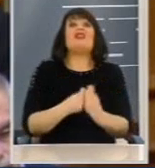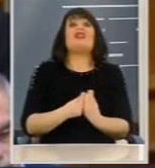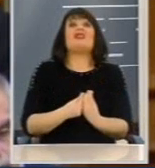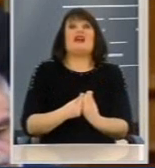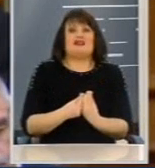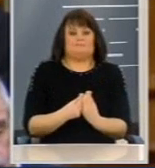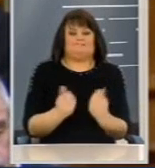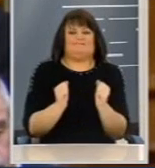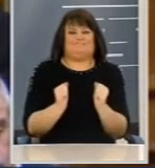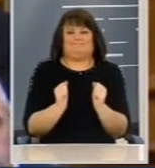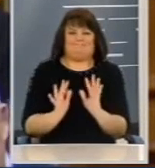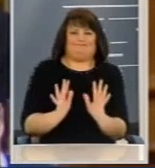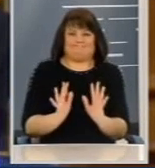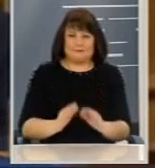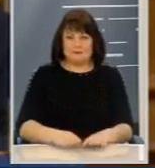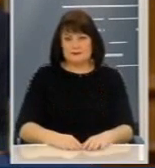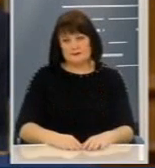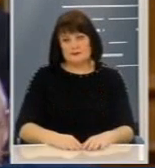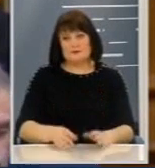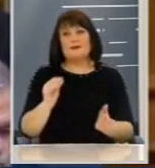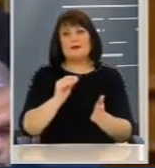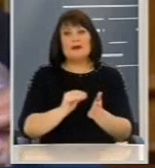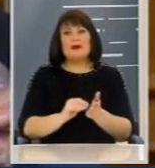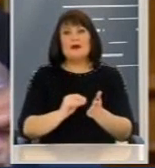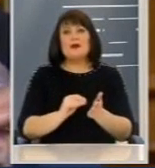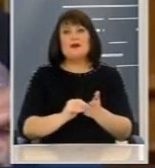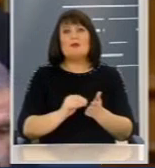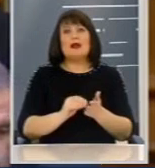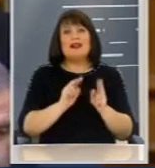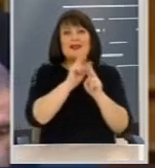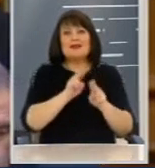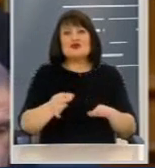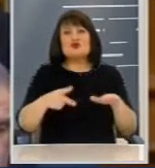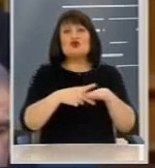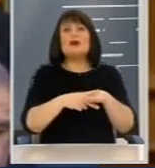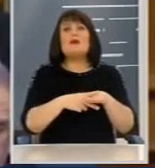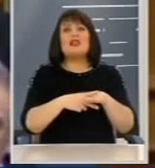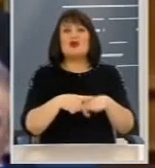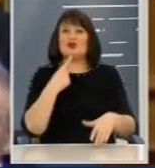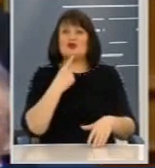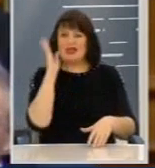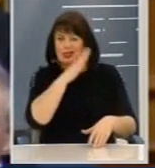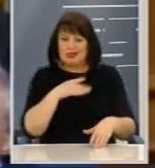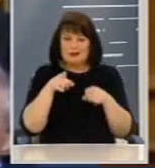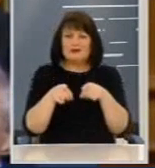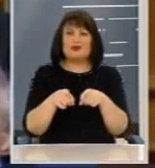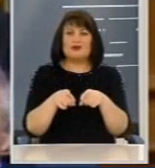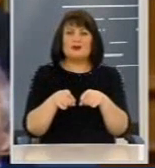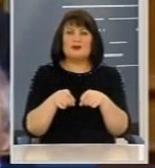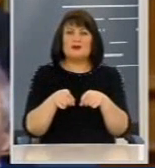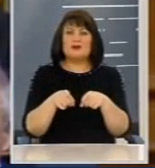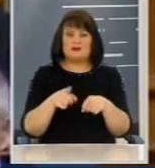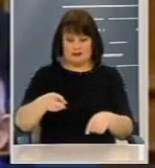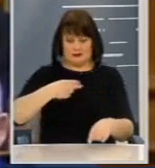σας χωράει. Και φορέσατε για άλλη μια φορά τη φανέλα των δανειστών, του Δουνουτού. Και βγήκατε στην πιο